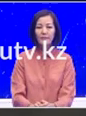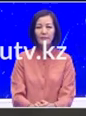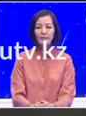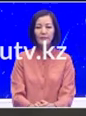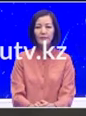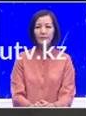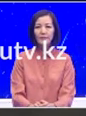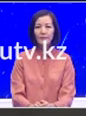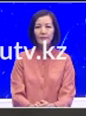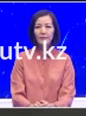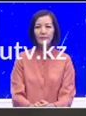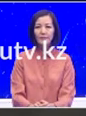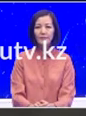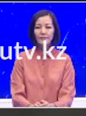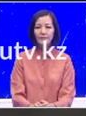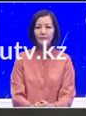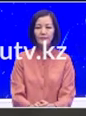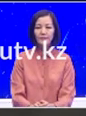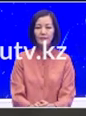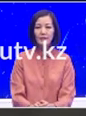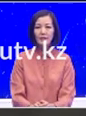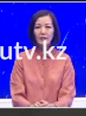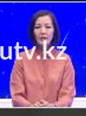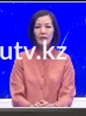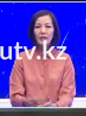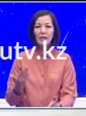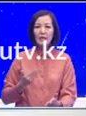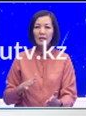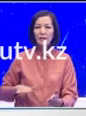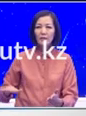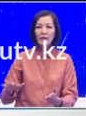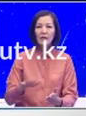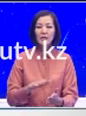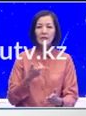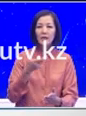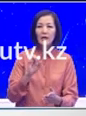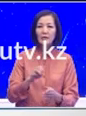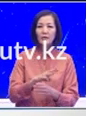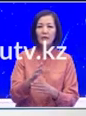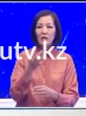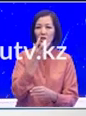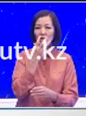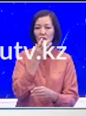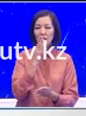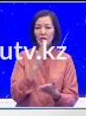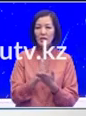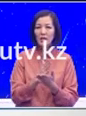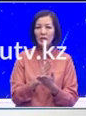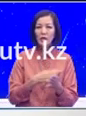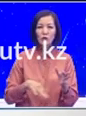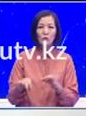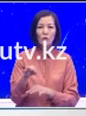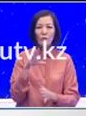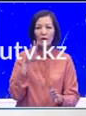уже отапливается на газе. Елді мекендердің басым бөлігі газбен жылтылады. Газдандырылмаған, бірақ жобаға